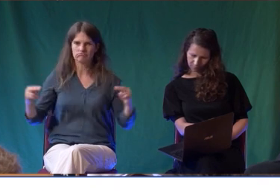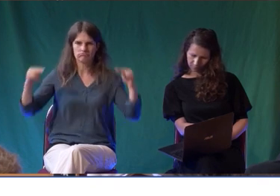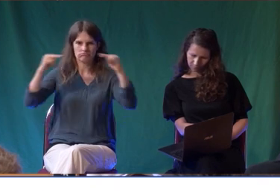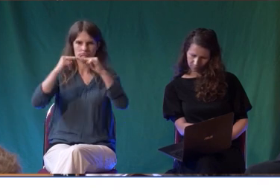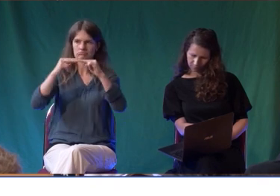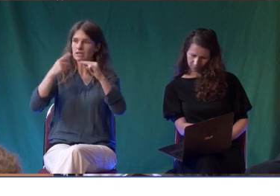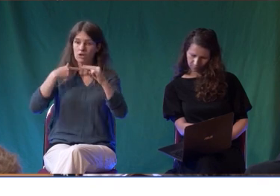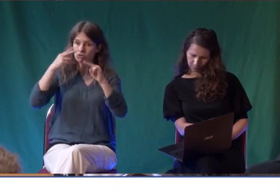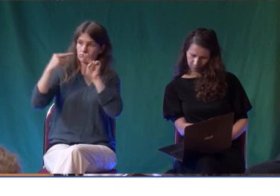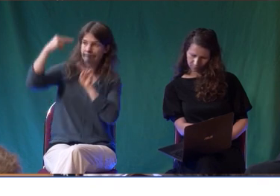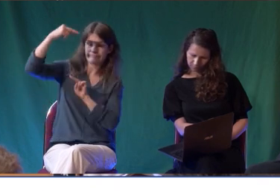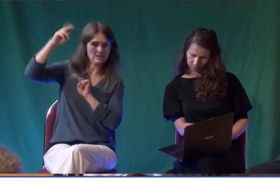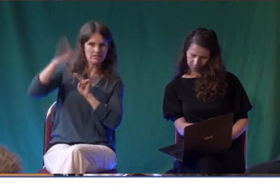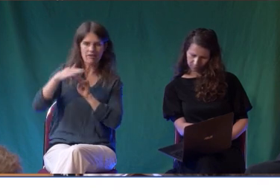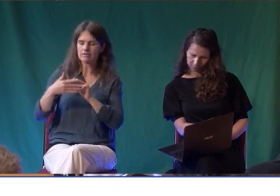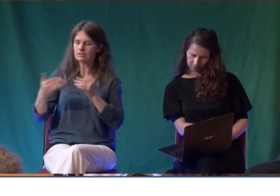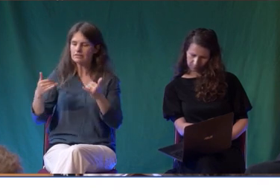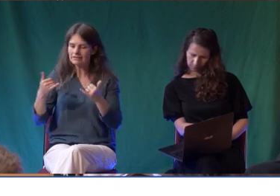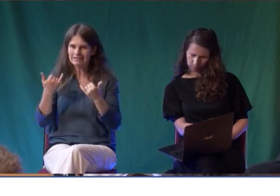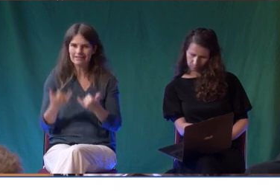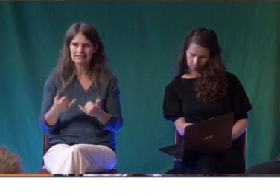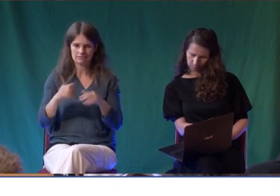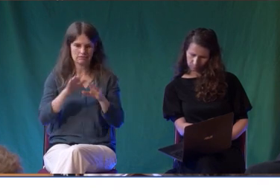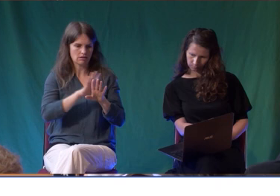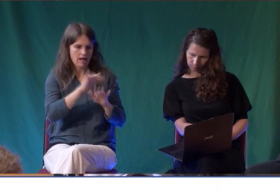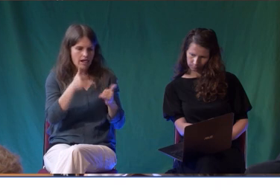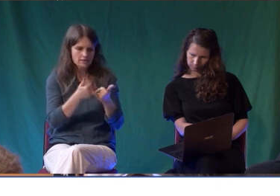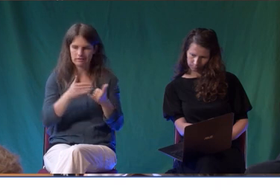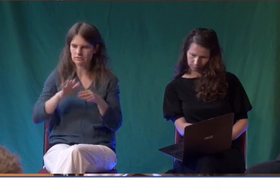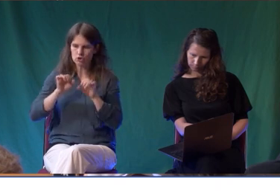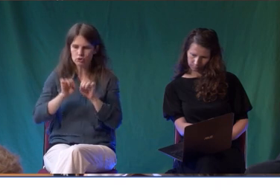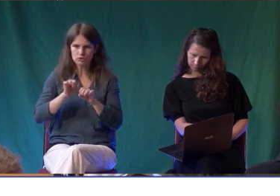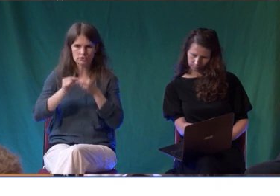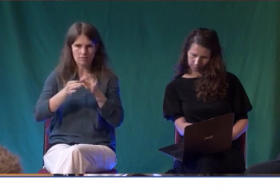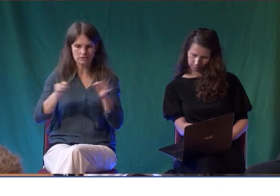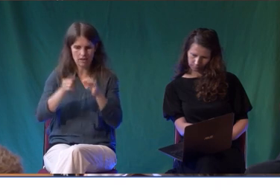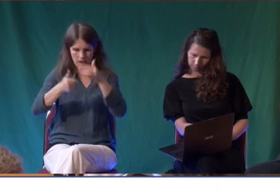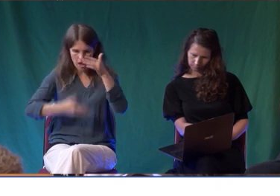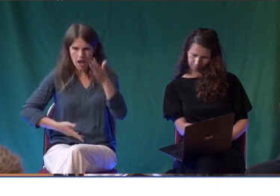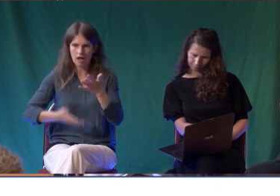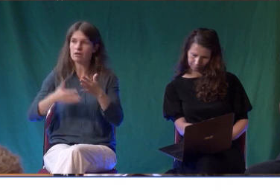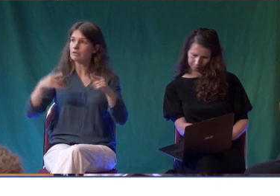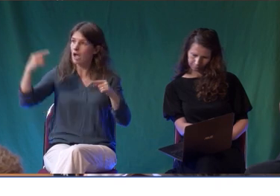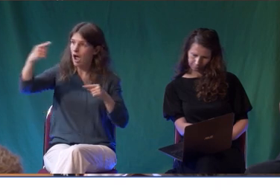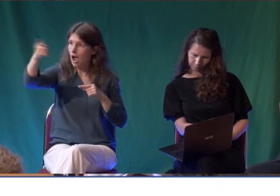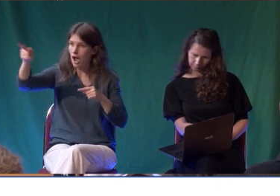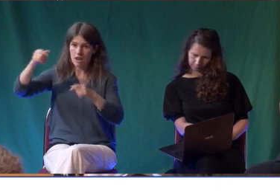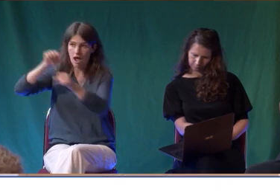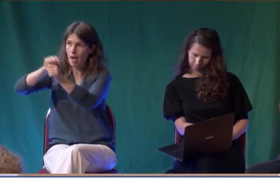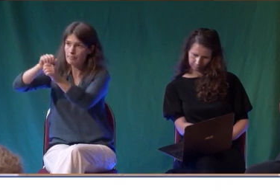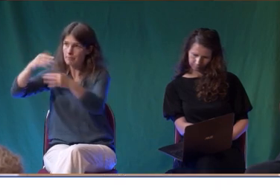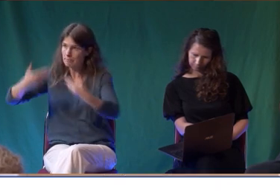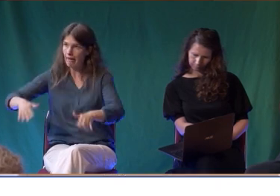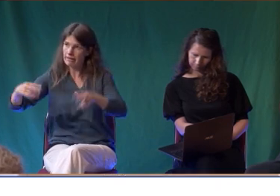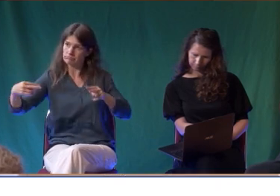in die Hilfen und schutzprozess einbezogen werden sollen und wenn wir das erreicht haben in der Jugendhilfe der Eingliederungshilfe dann können